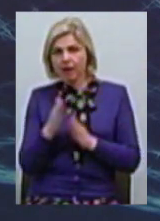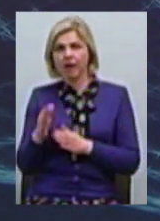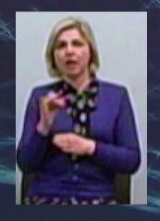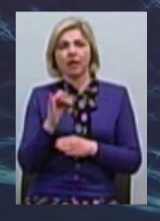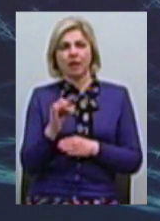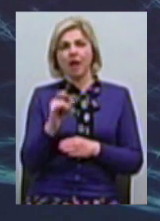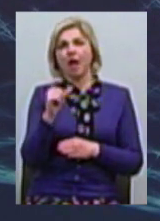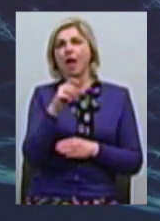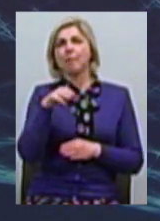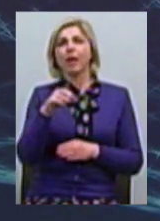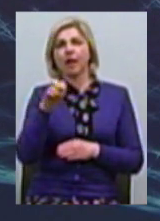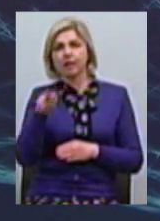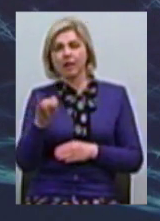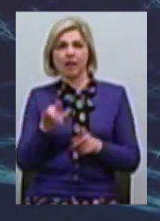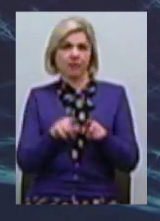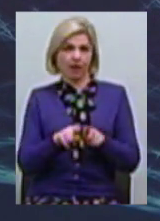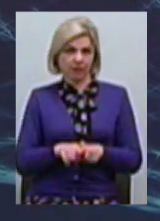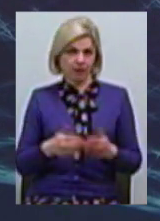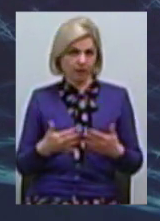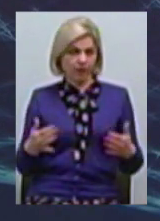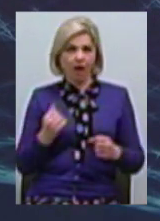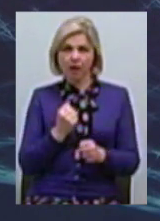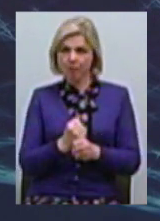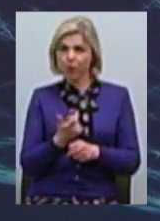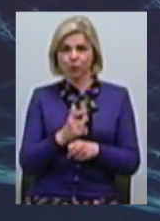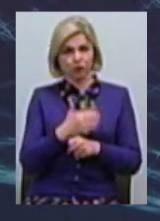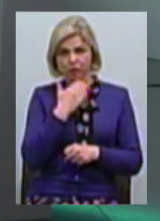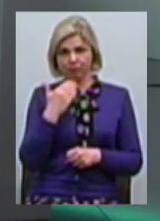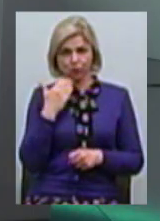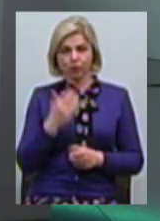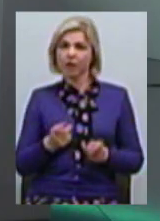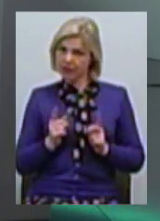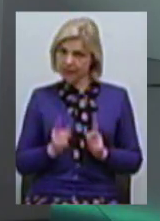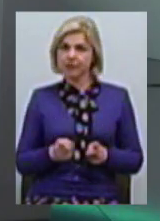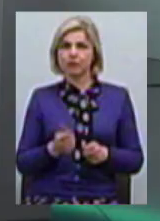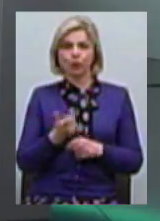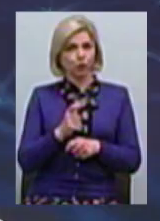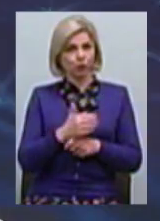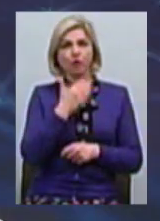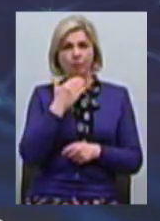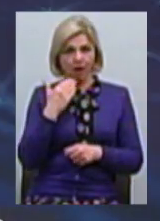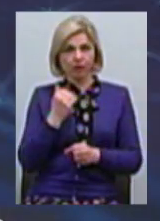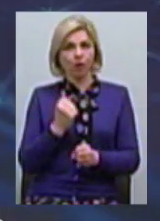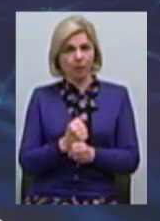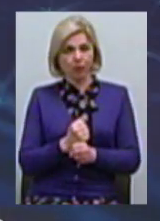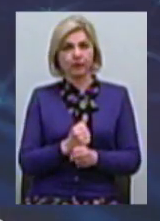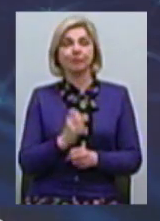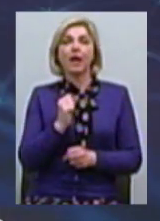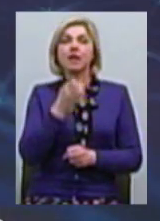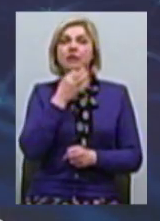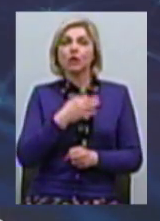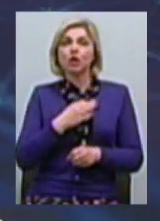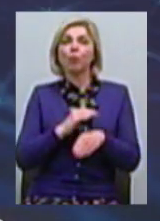имейл и так далее. То есть работы еще очень много в этой области. Дійсно, дуже багато роботи. А скажіть, будь ласка, як